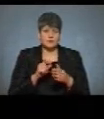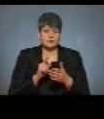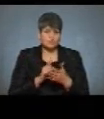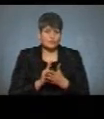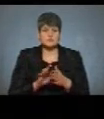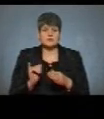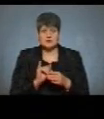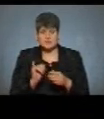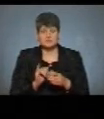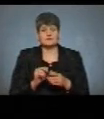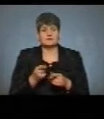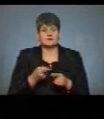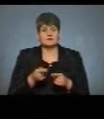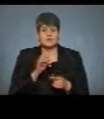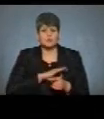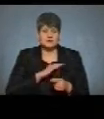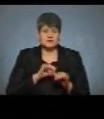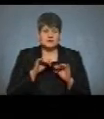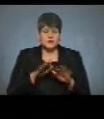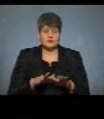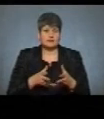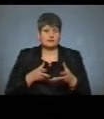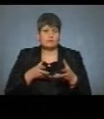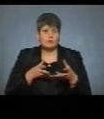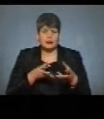суду в будь-якому випадку застосувати заходи процесуального впливу.